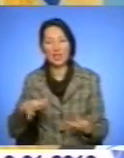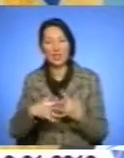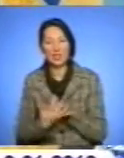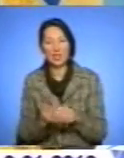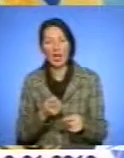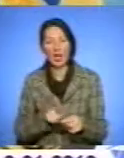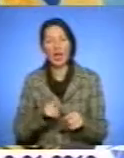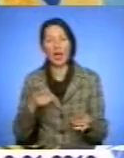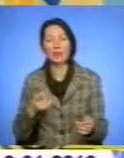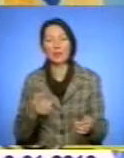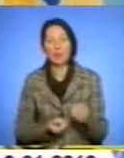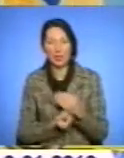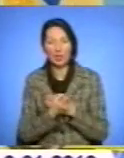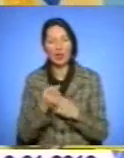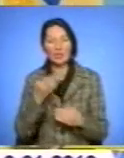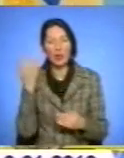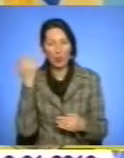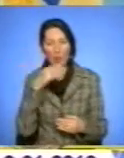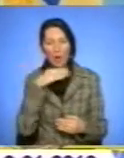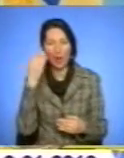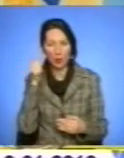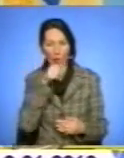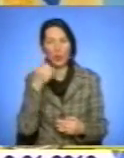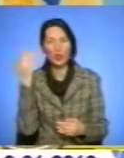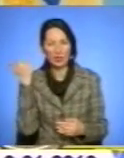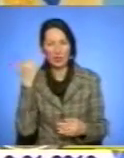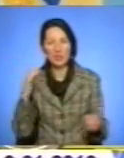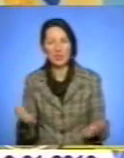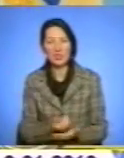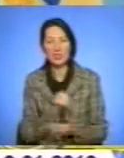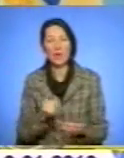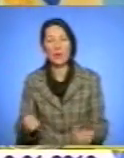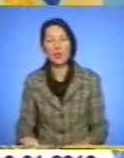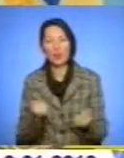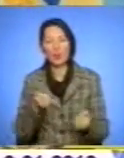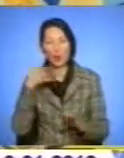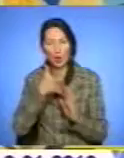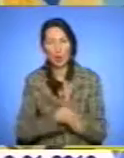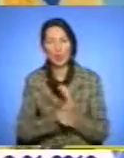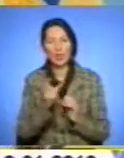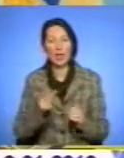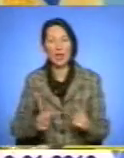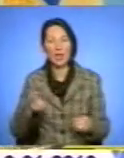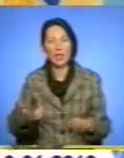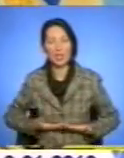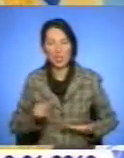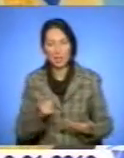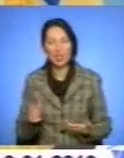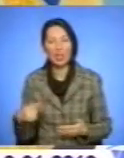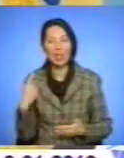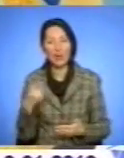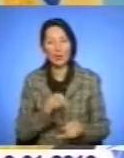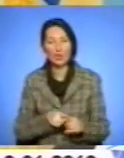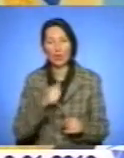далеко, багато років назад, і знайшла підтримку і розуміння у жителів області. І цього року ми бачимо,